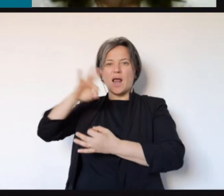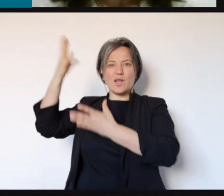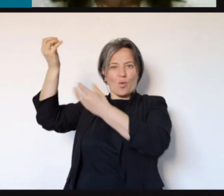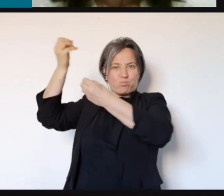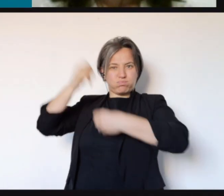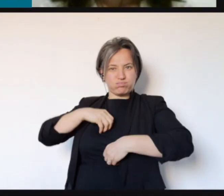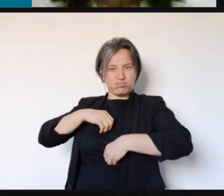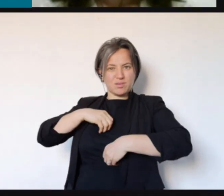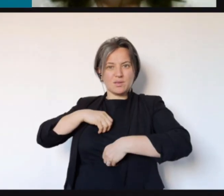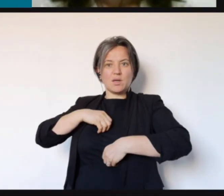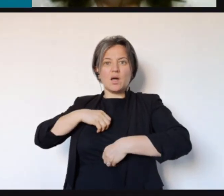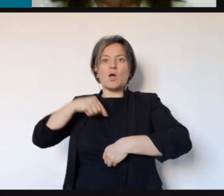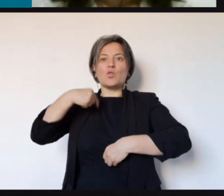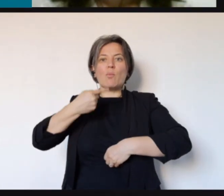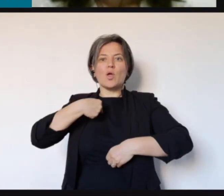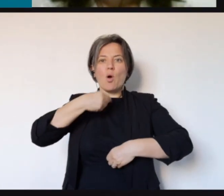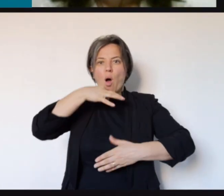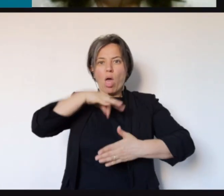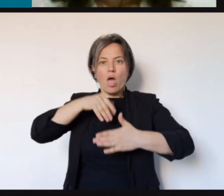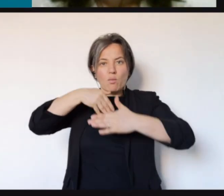la dignità si può perdere.